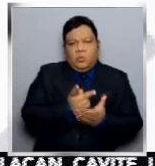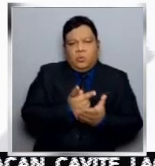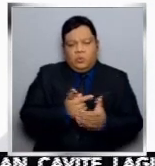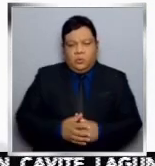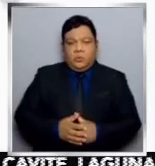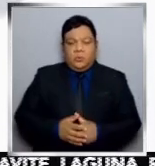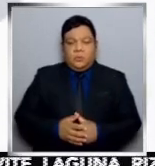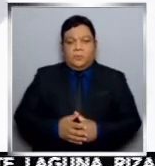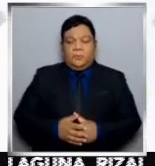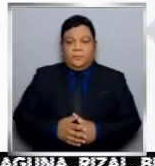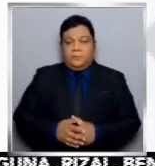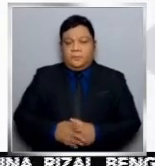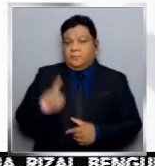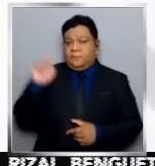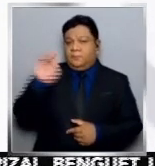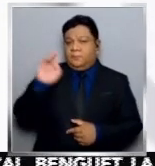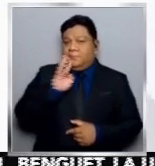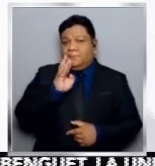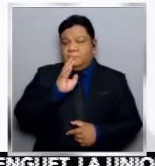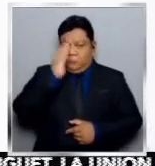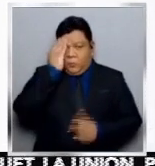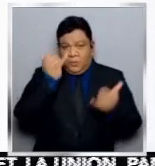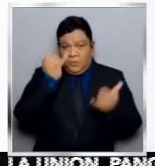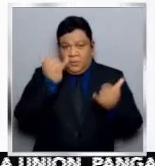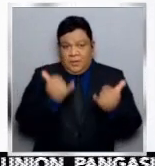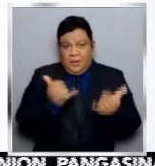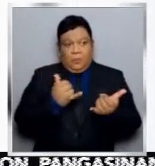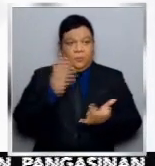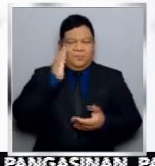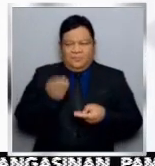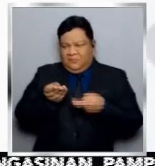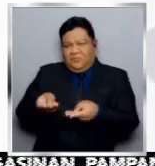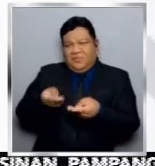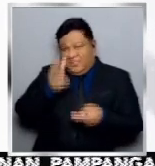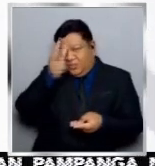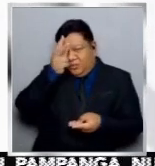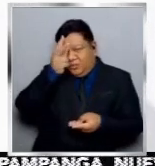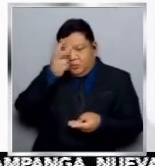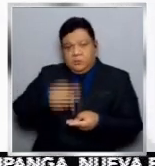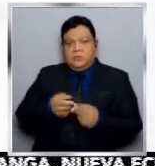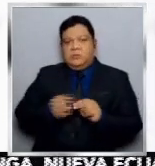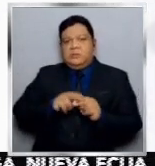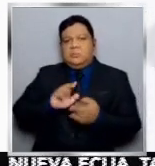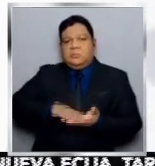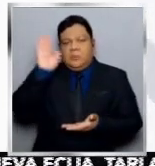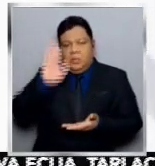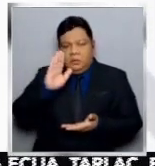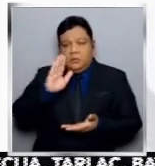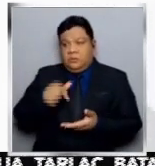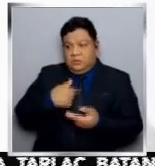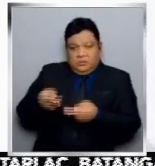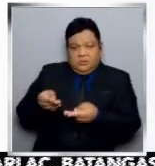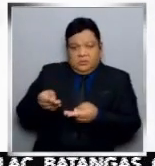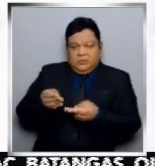alam na ngayon yung mga presyo ng feed. Alam yung mga gas. Kaya na papunta na sa abra yung kwan, ibebenta lang sa mas malapit